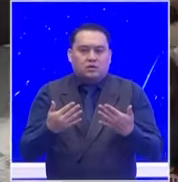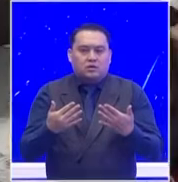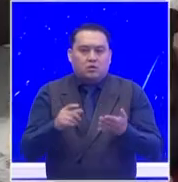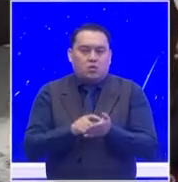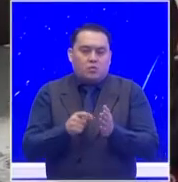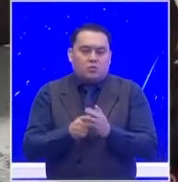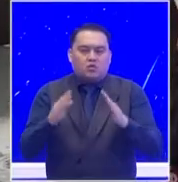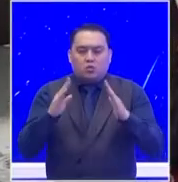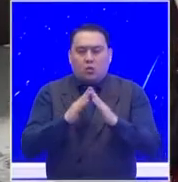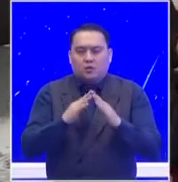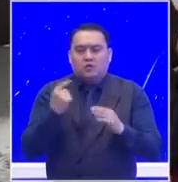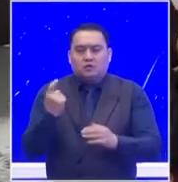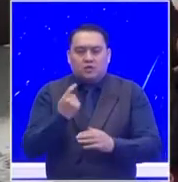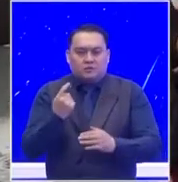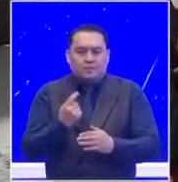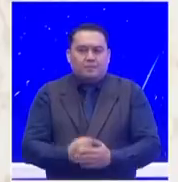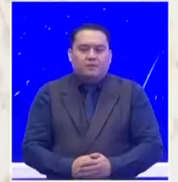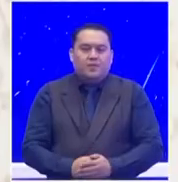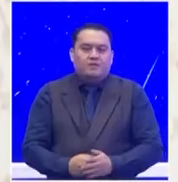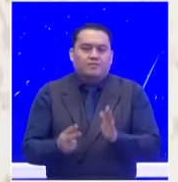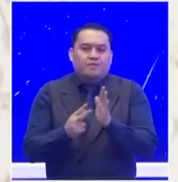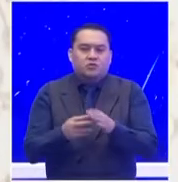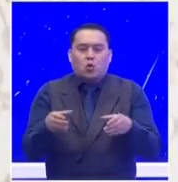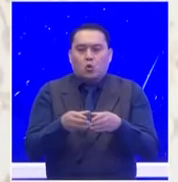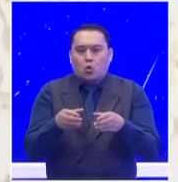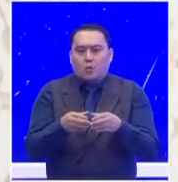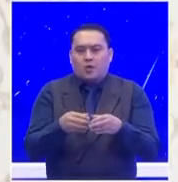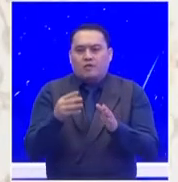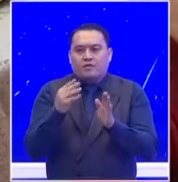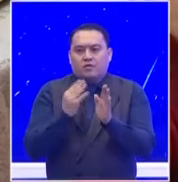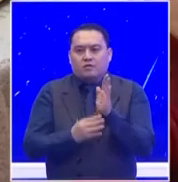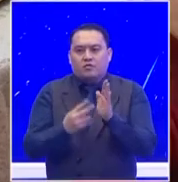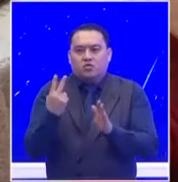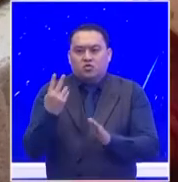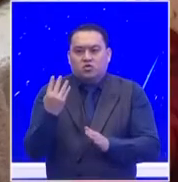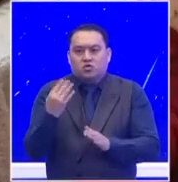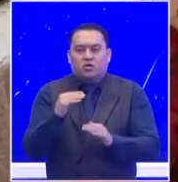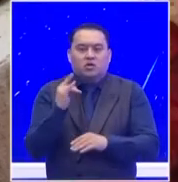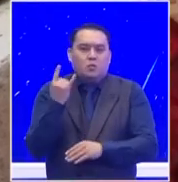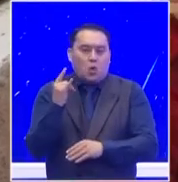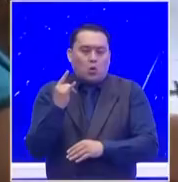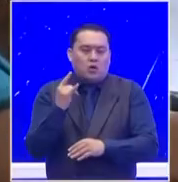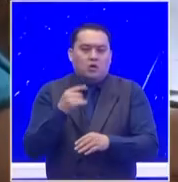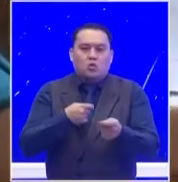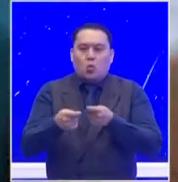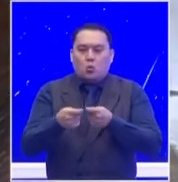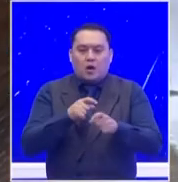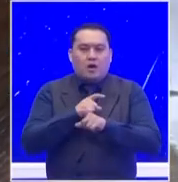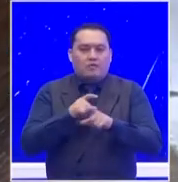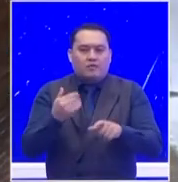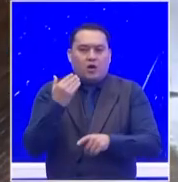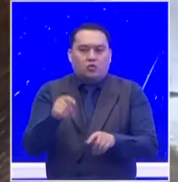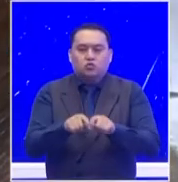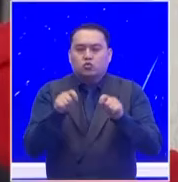комнаты. На сегодня в детском доме в 8 группах воспитываются 94 ребенка. По словам администрации учреждения, для